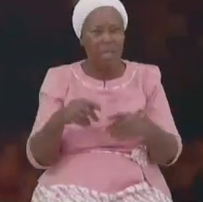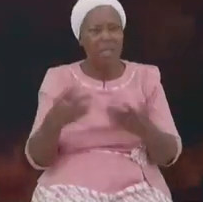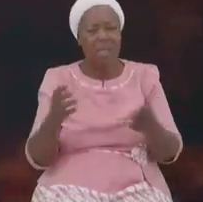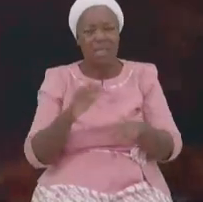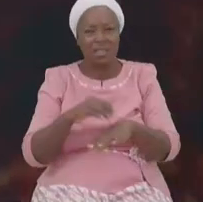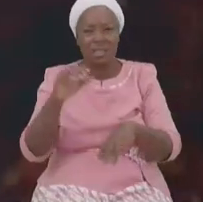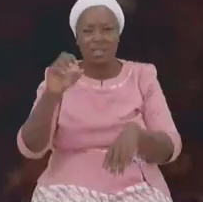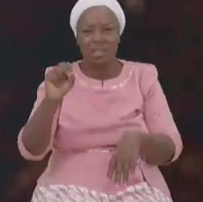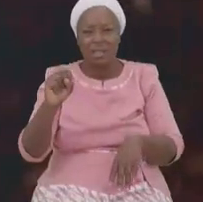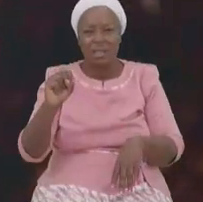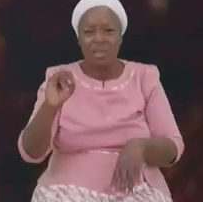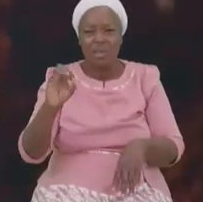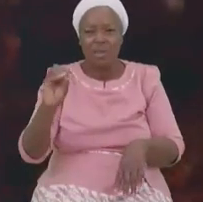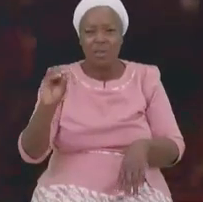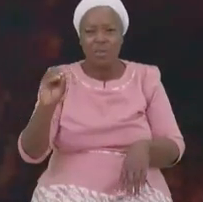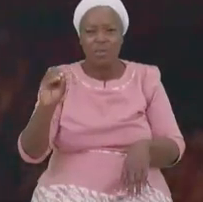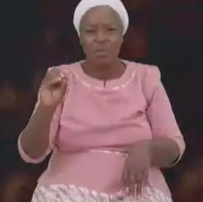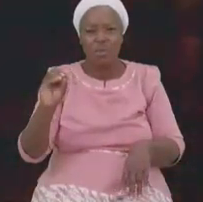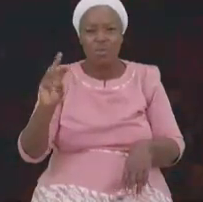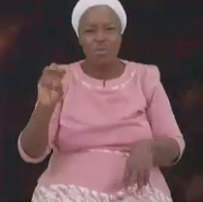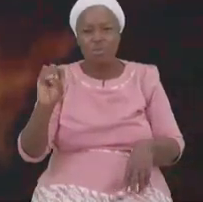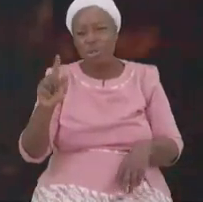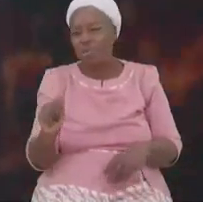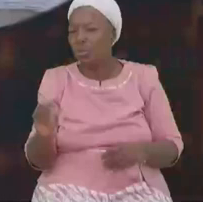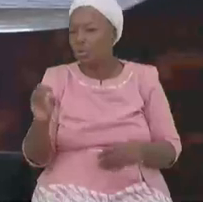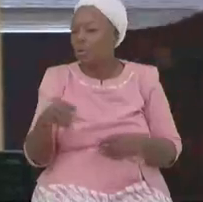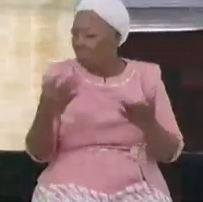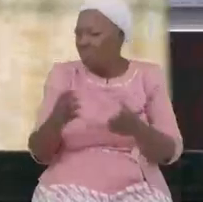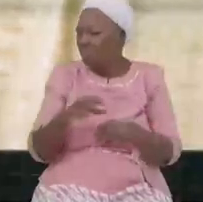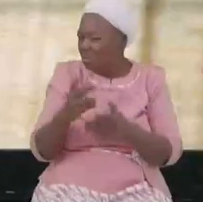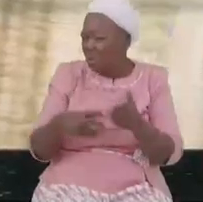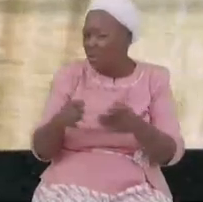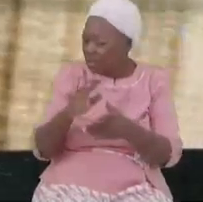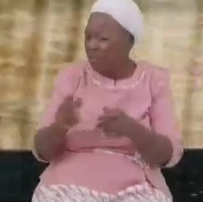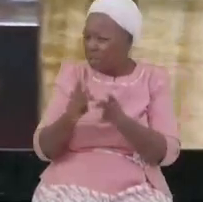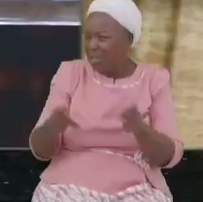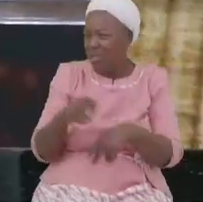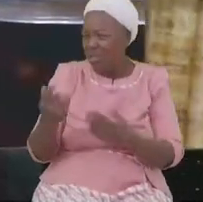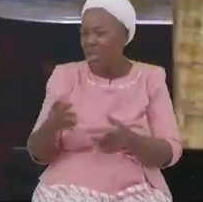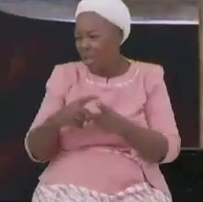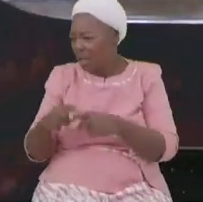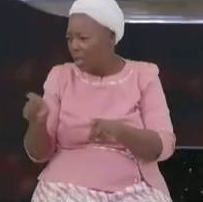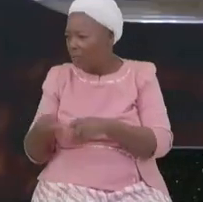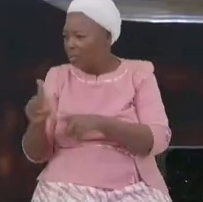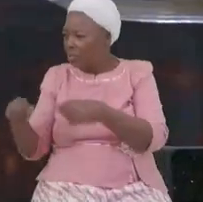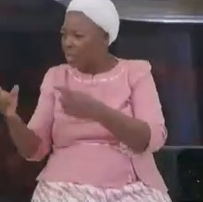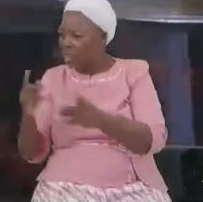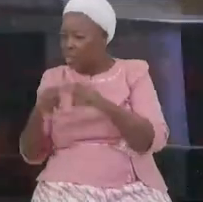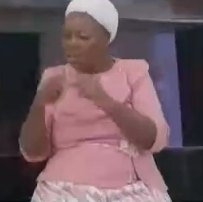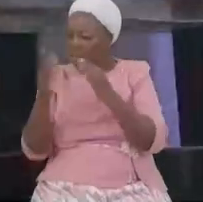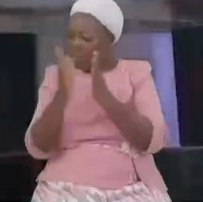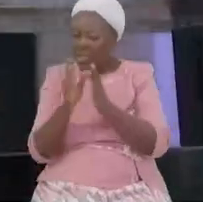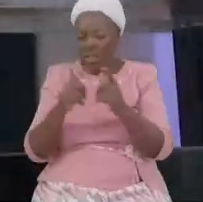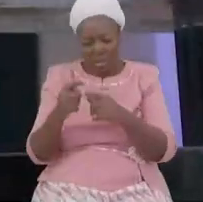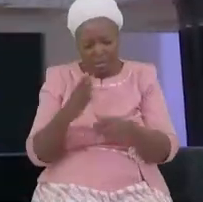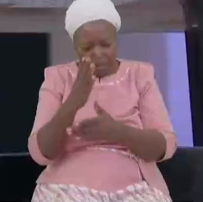dans Johannesburg. Alors je me suis levé là-bas, j'ai dit, quelqu'un là-bas, il devait aller à l'opération et tu es venu